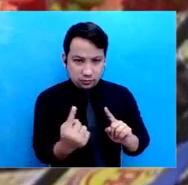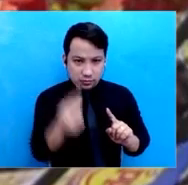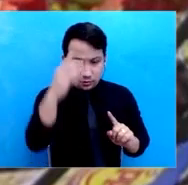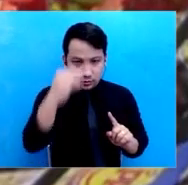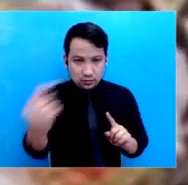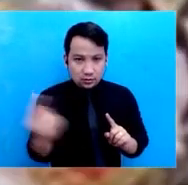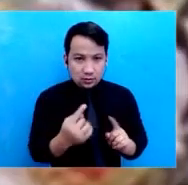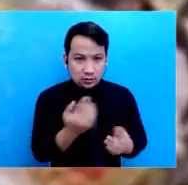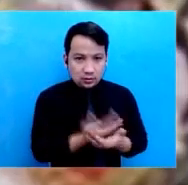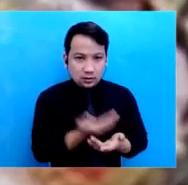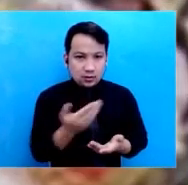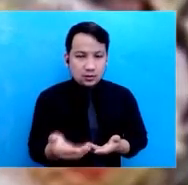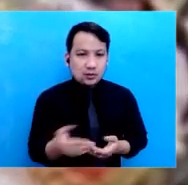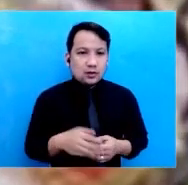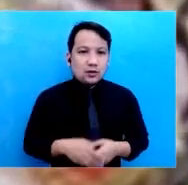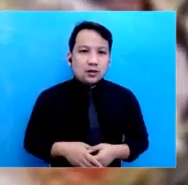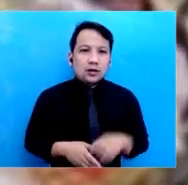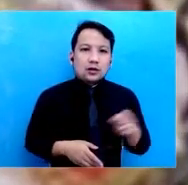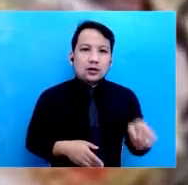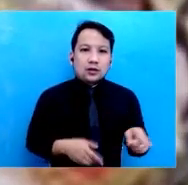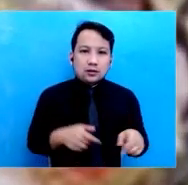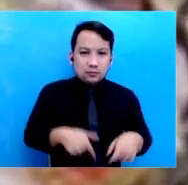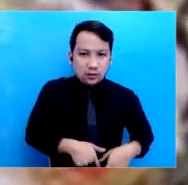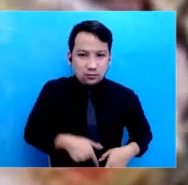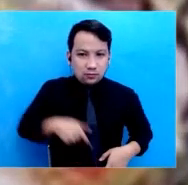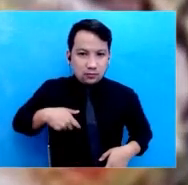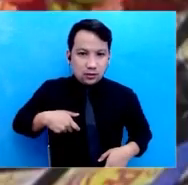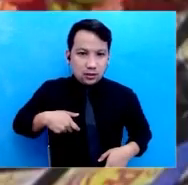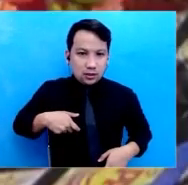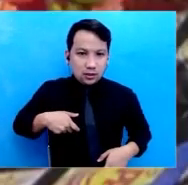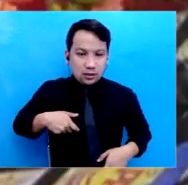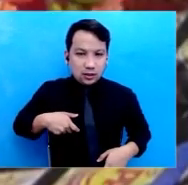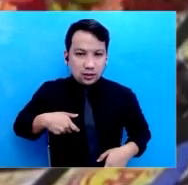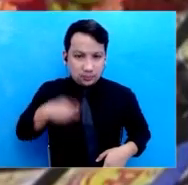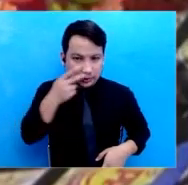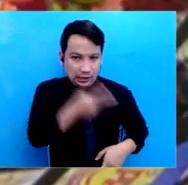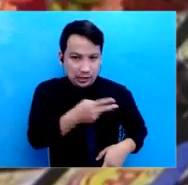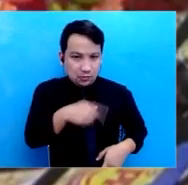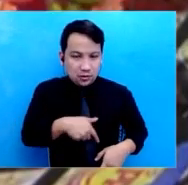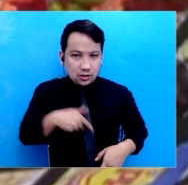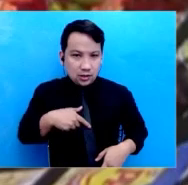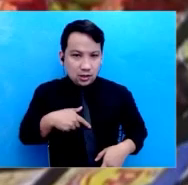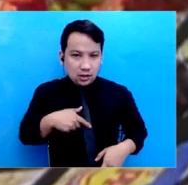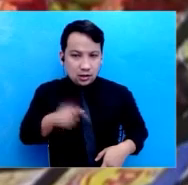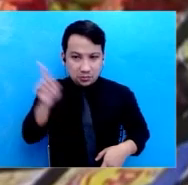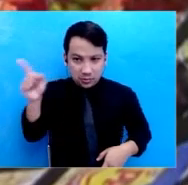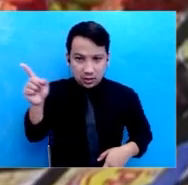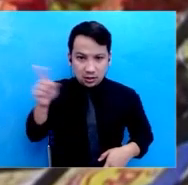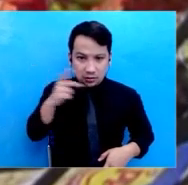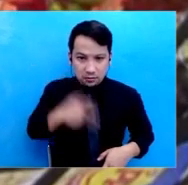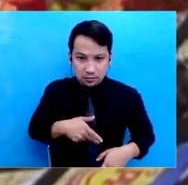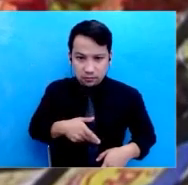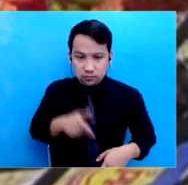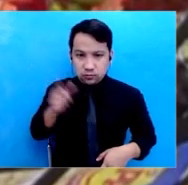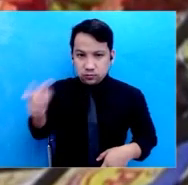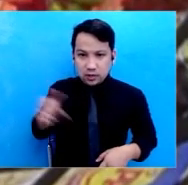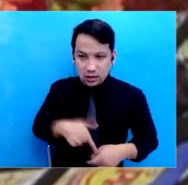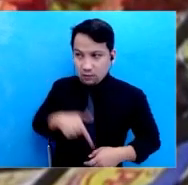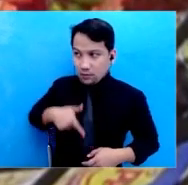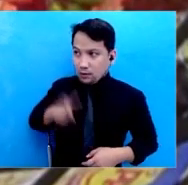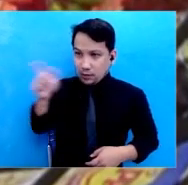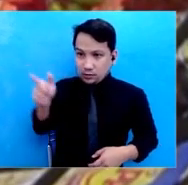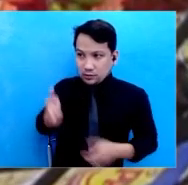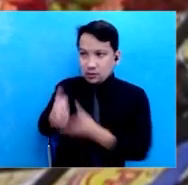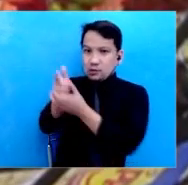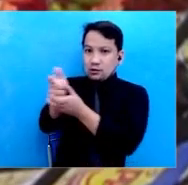bumili. Dito na siya may dinukot mula sa kanyang bewa. Pero imbes na pera, baril pala ang kinuha niya